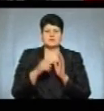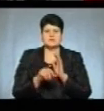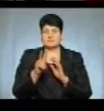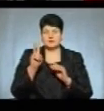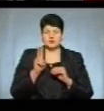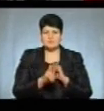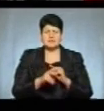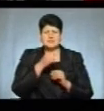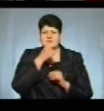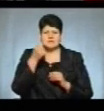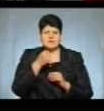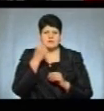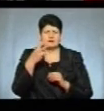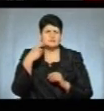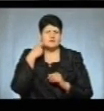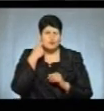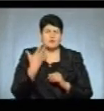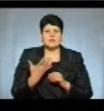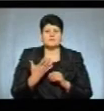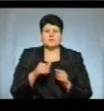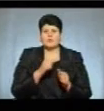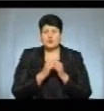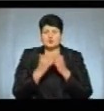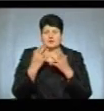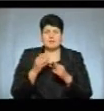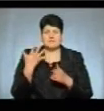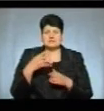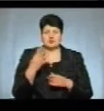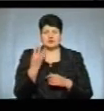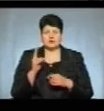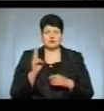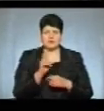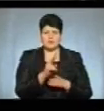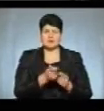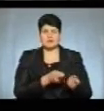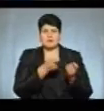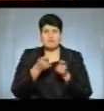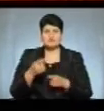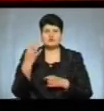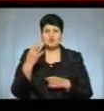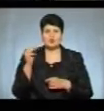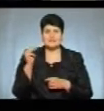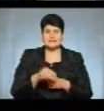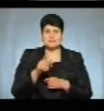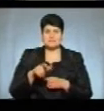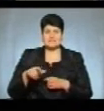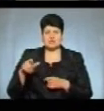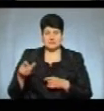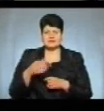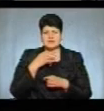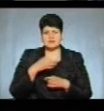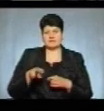тролейбусу 30 років. Щодня містом курсує 54 тролейбуси, які перевозять 40 тисяч пасажирів, повідомив